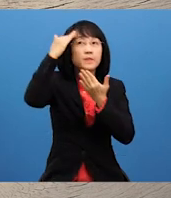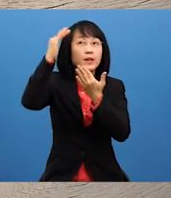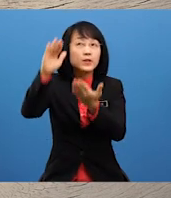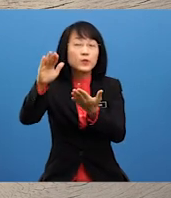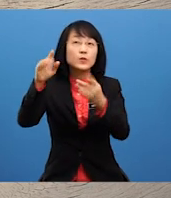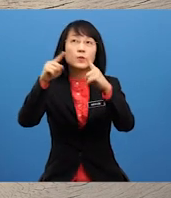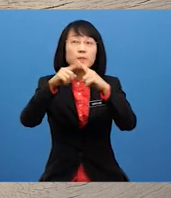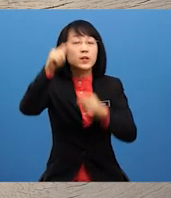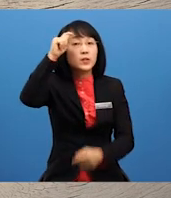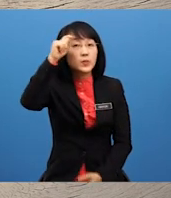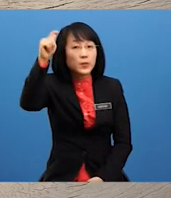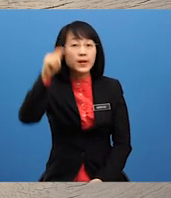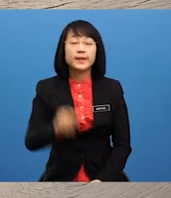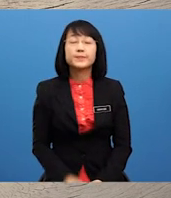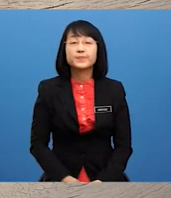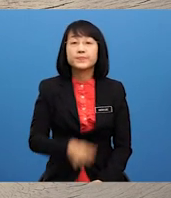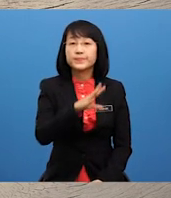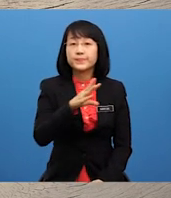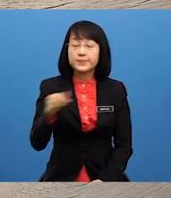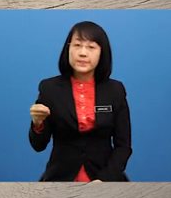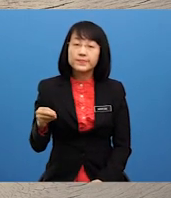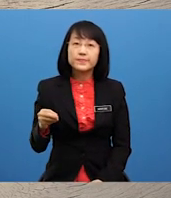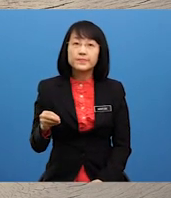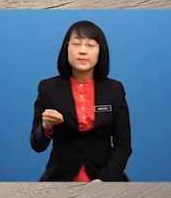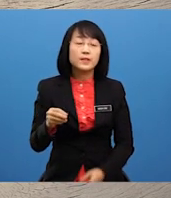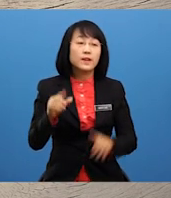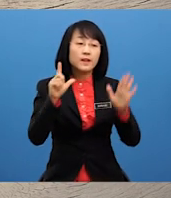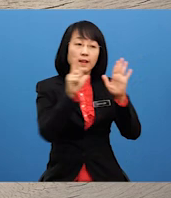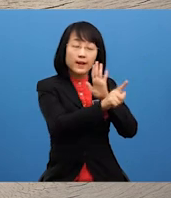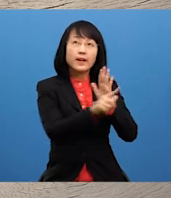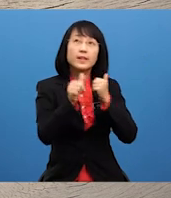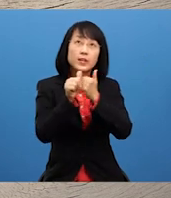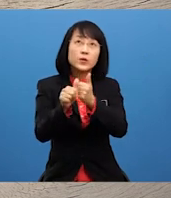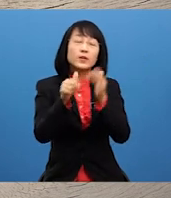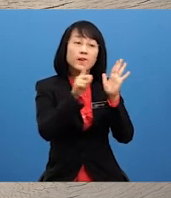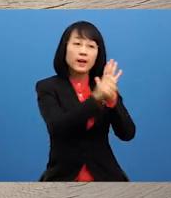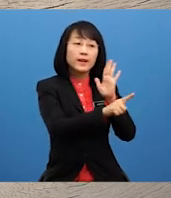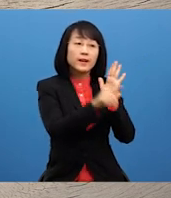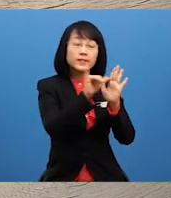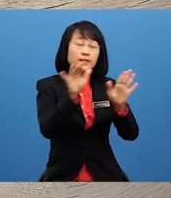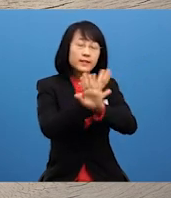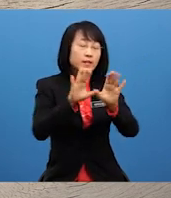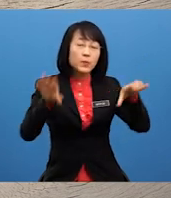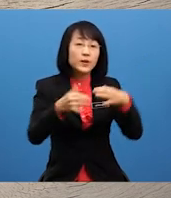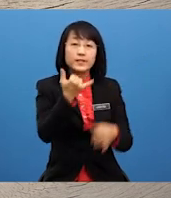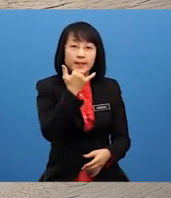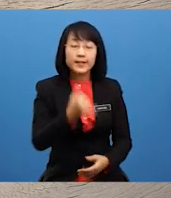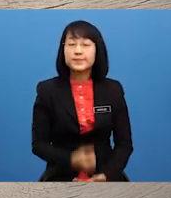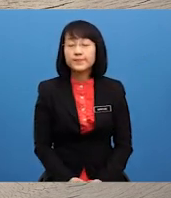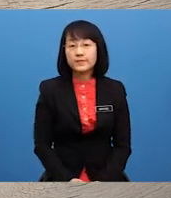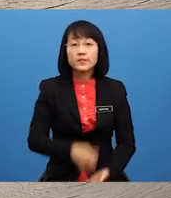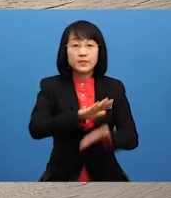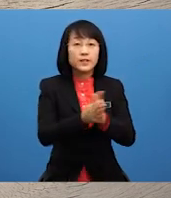suruhannya dan larangannya. Dengan menguasai ilmu tasawuf juga akan menjadikan seseorang